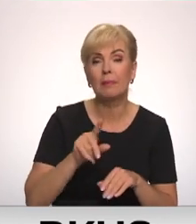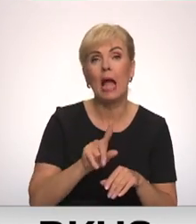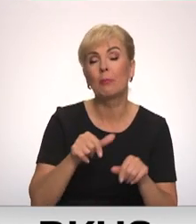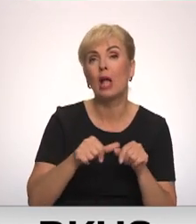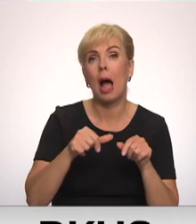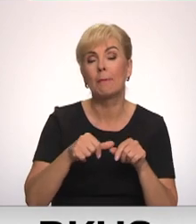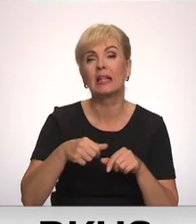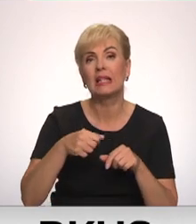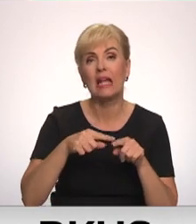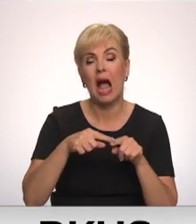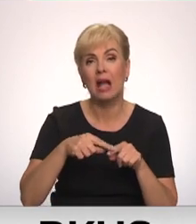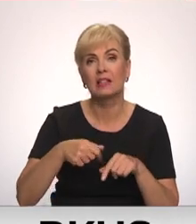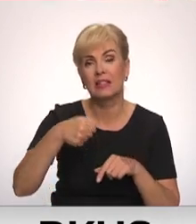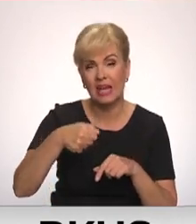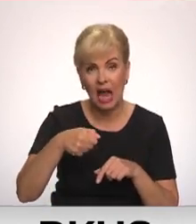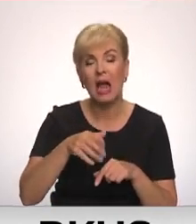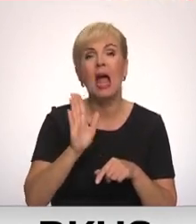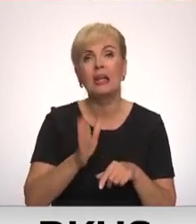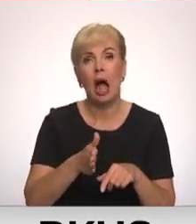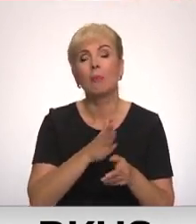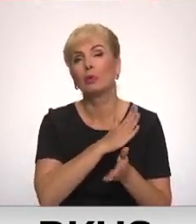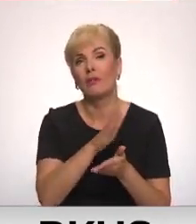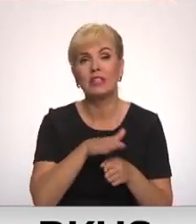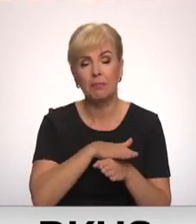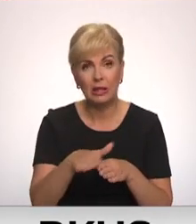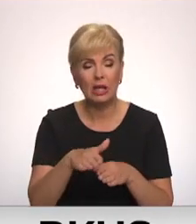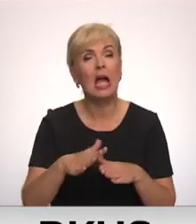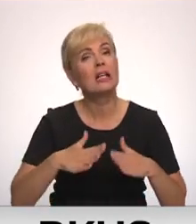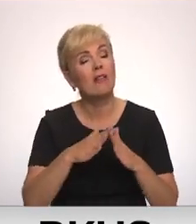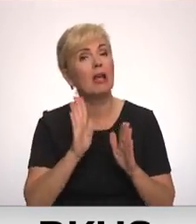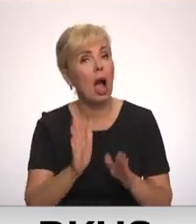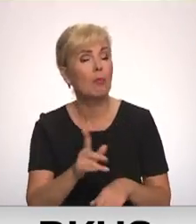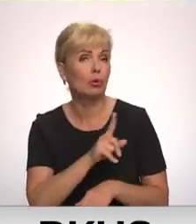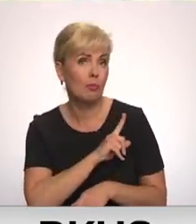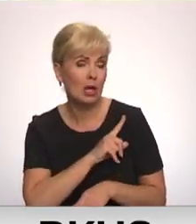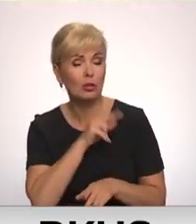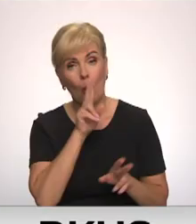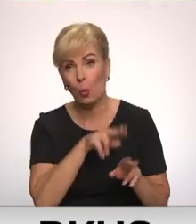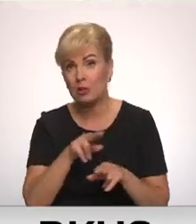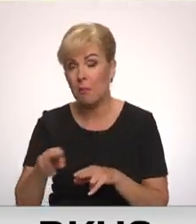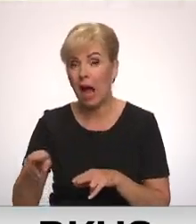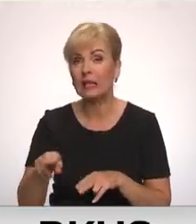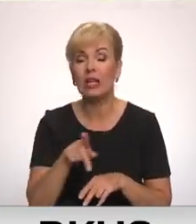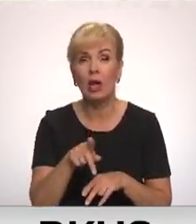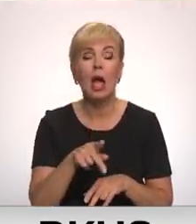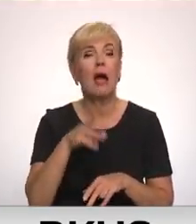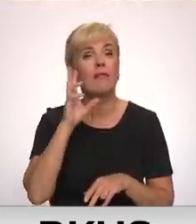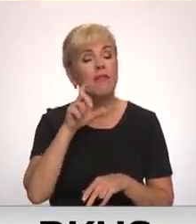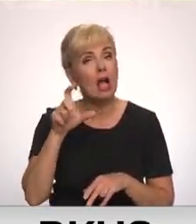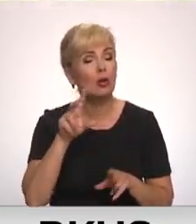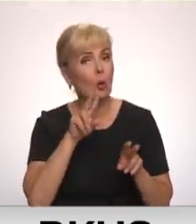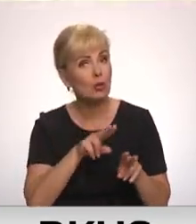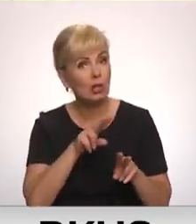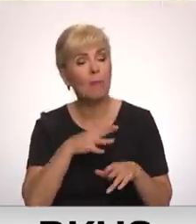ir jābūt sagatavotai un pilnīgai. Mediķi aicina svētkos būt piesardzīgiem un uzmanīt bērnus, jo tieši vecāku uzraudzība daudzos